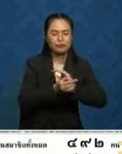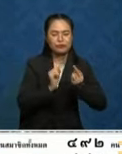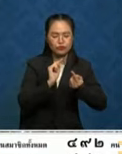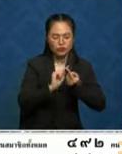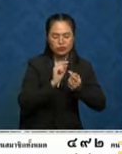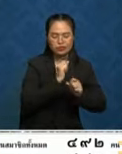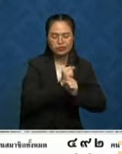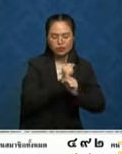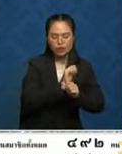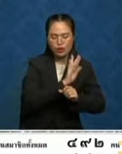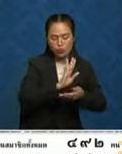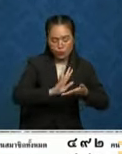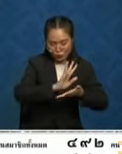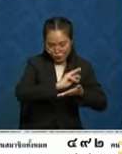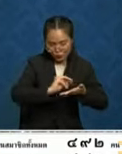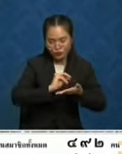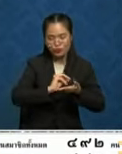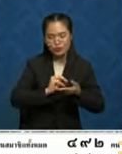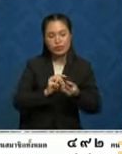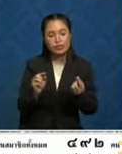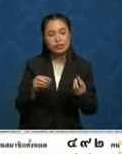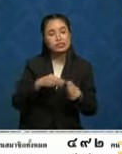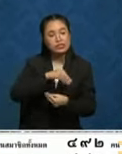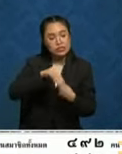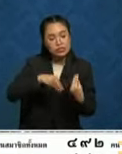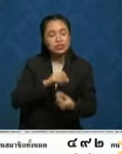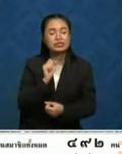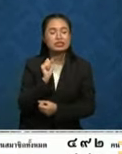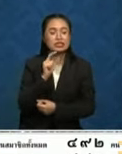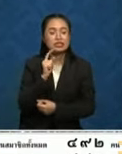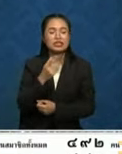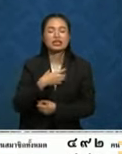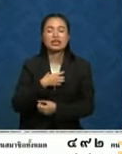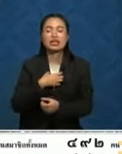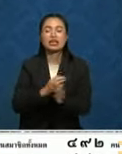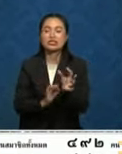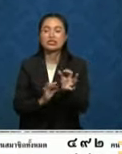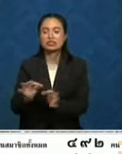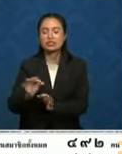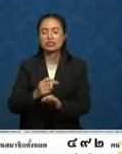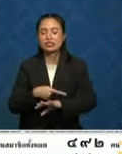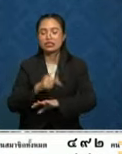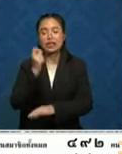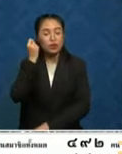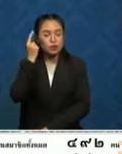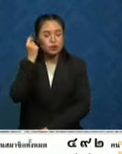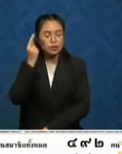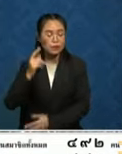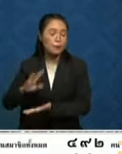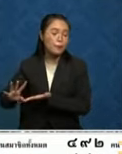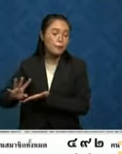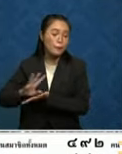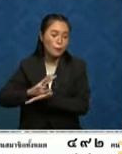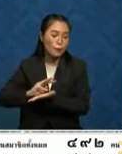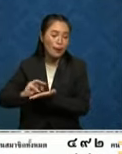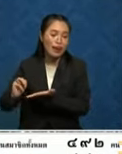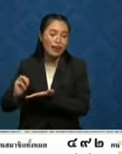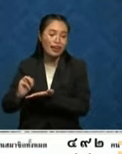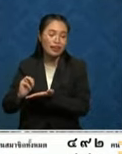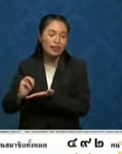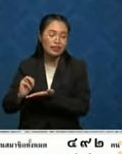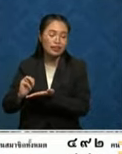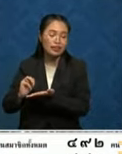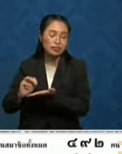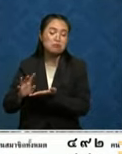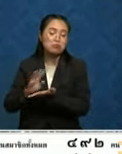ด้านเศรษฐกิจนะคะดิฉันต้องการจะชี้ให้ท่านประธานได้เห็นว่ามหาวิทยาลัยพื้นในพื้นที่